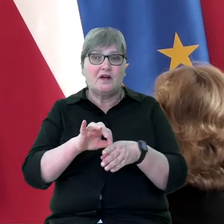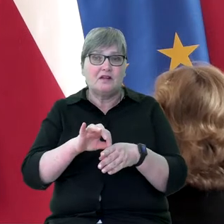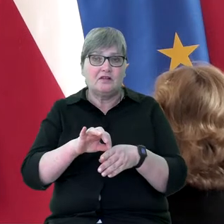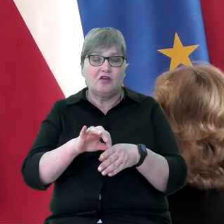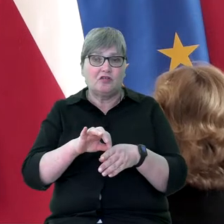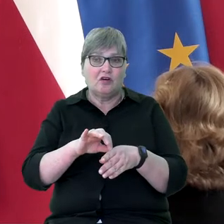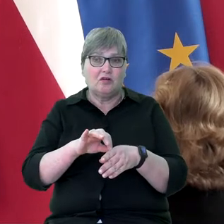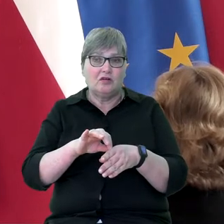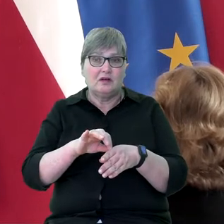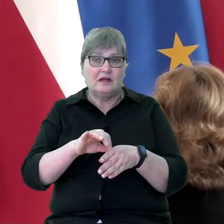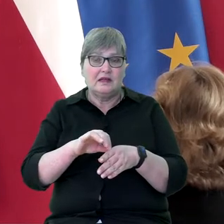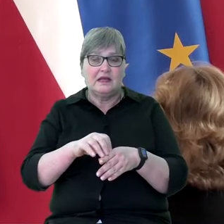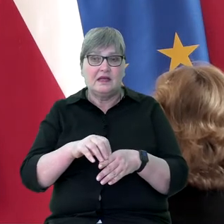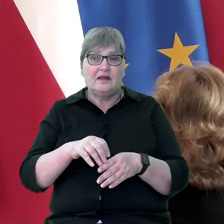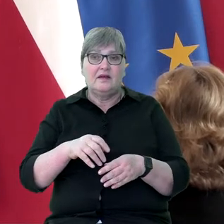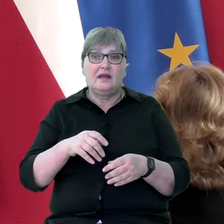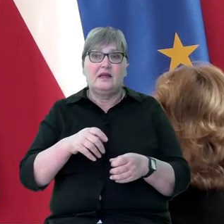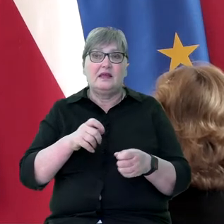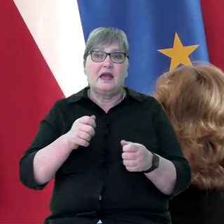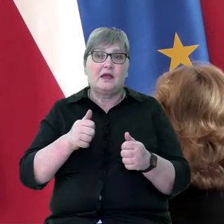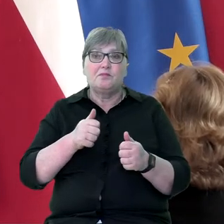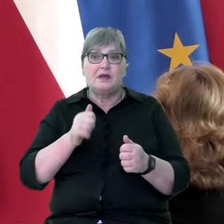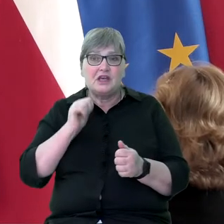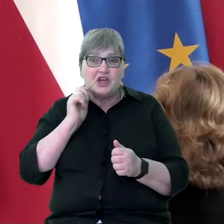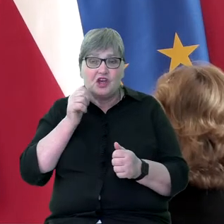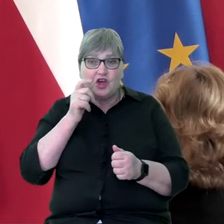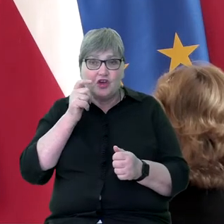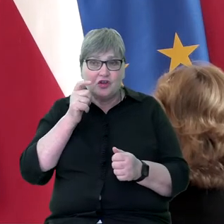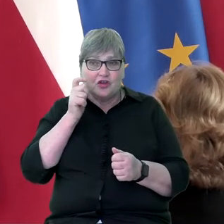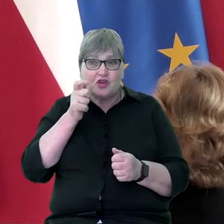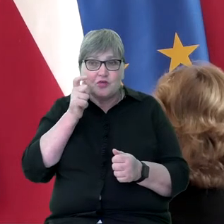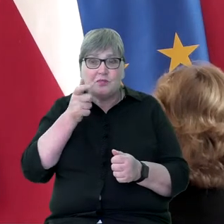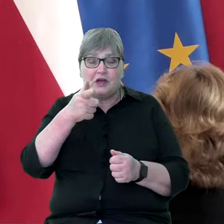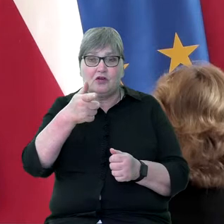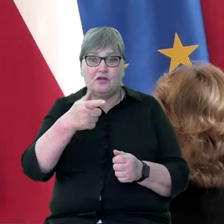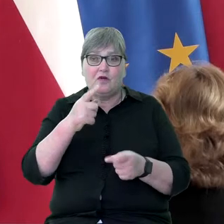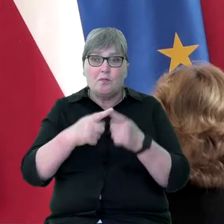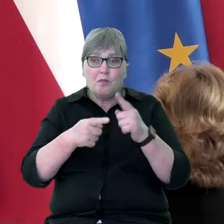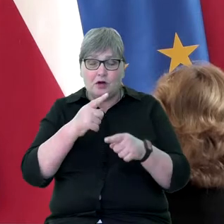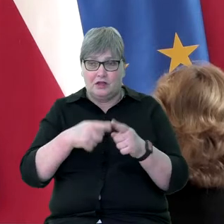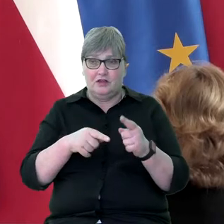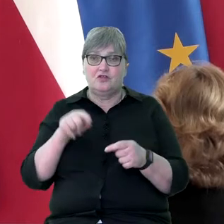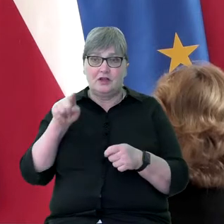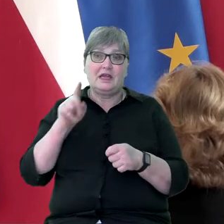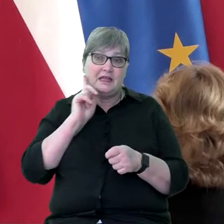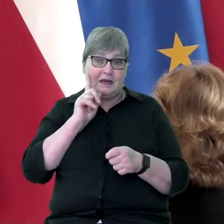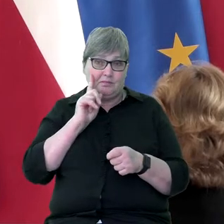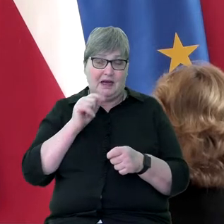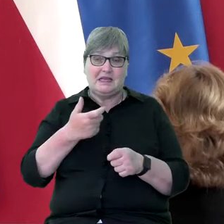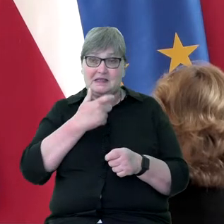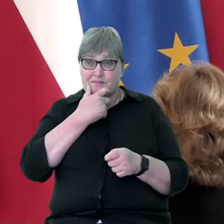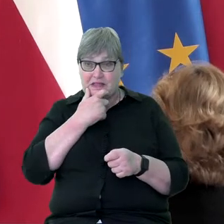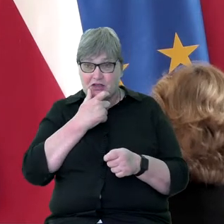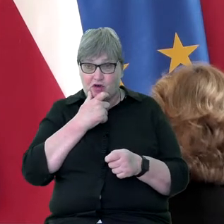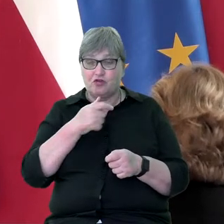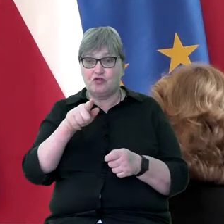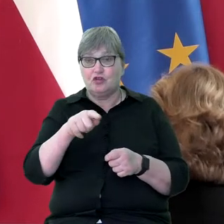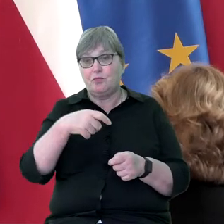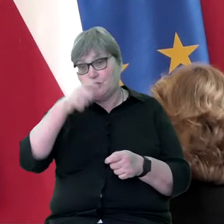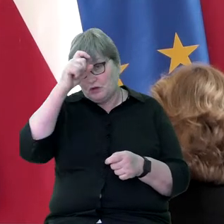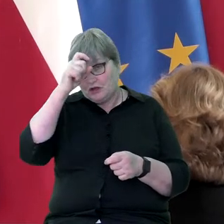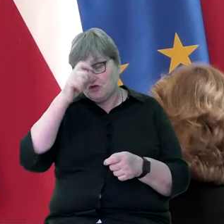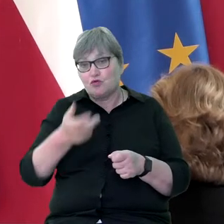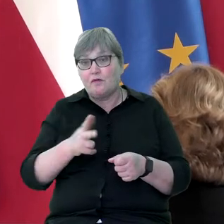to oczywiście też tam odtwarzali w delegaturze rządu i no właśnie ten pan był takim człowiekiem, który pracował w takim